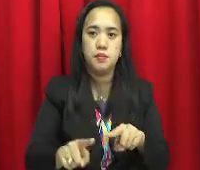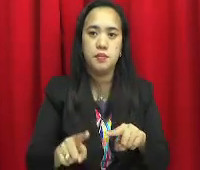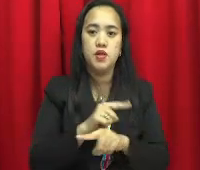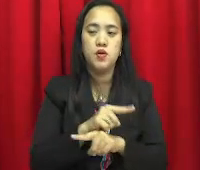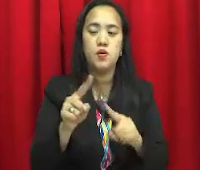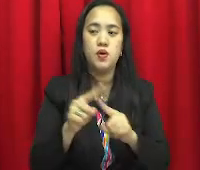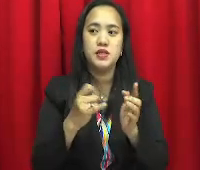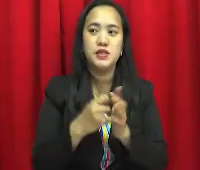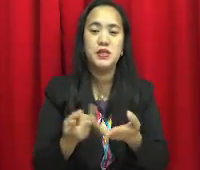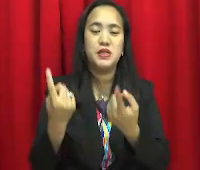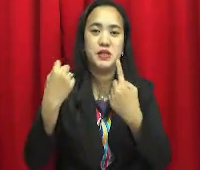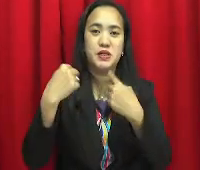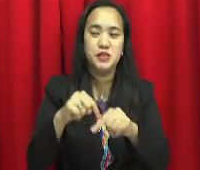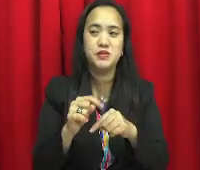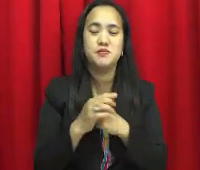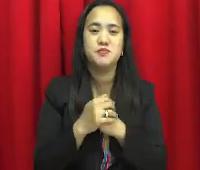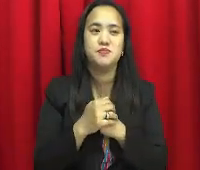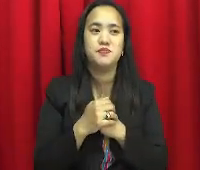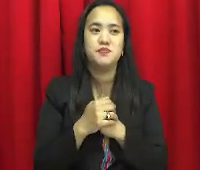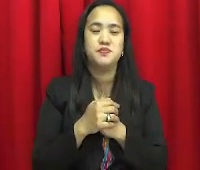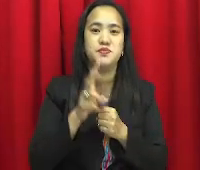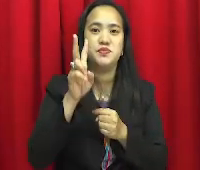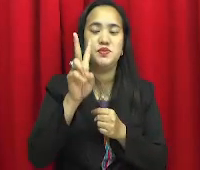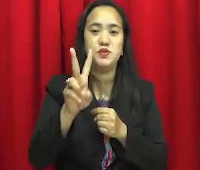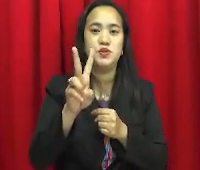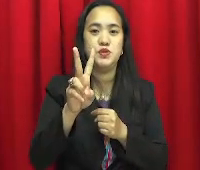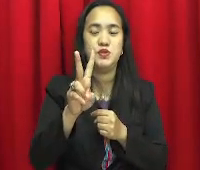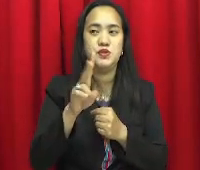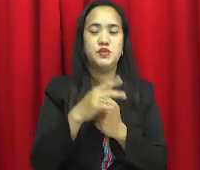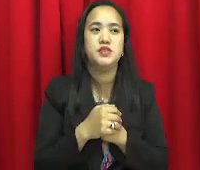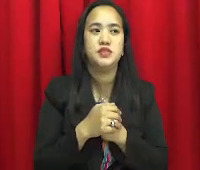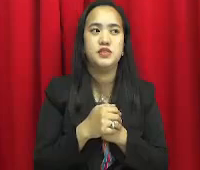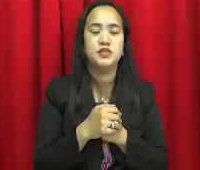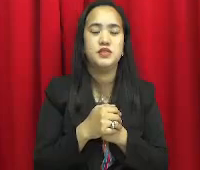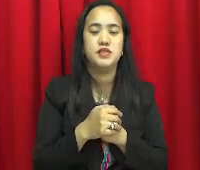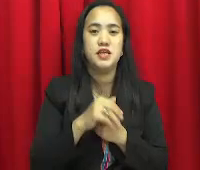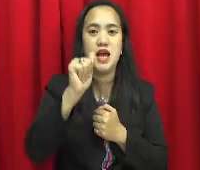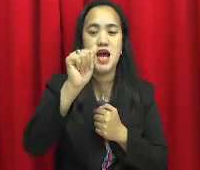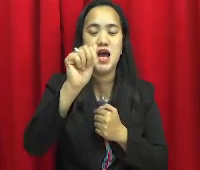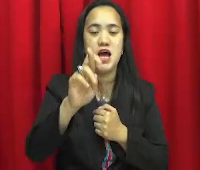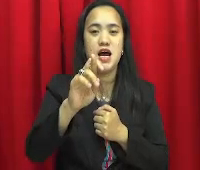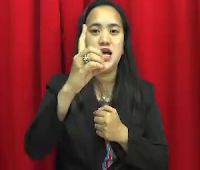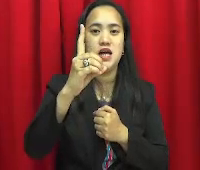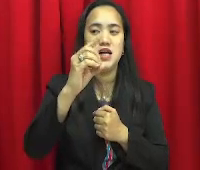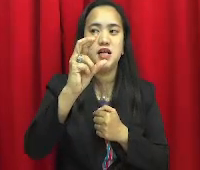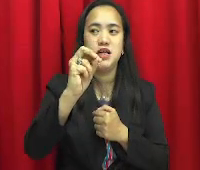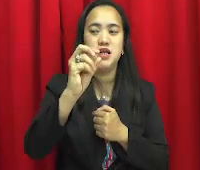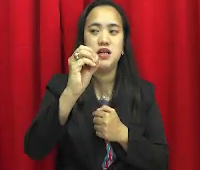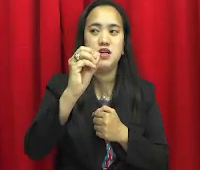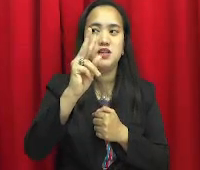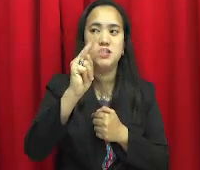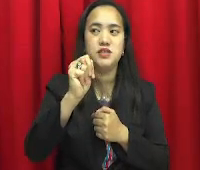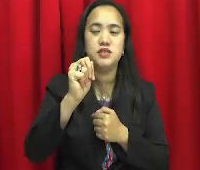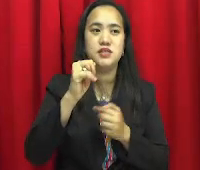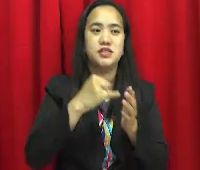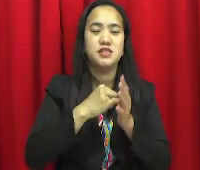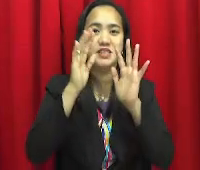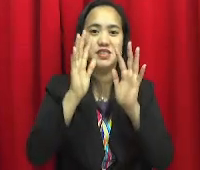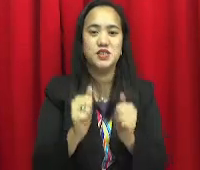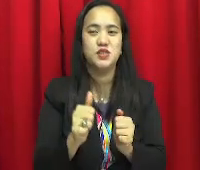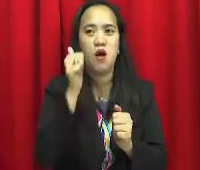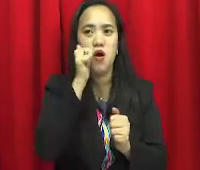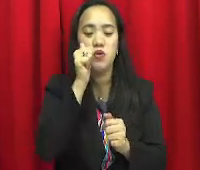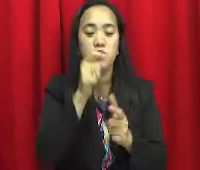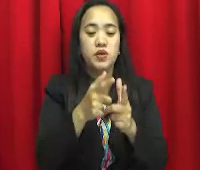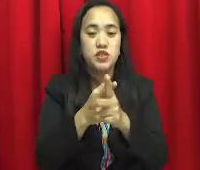yung laking katulong. Yung laking katulong. Yung laking yaya. Hinahabol talaga siya kumain. At saka, hindi